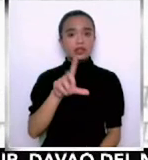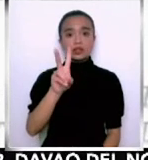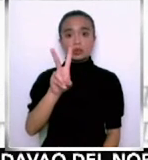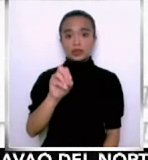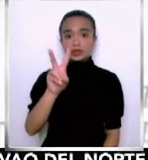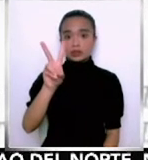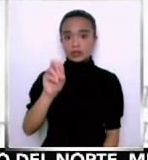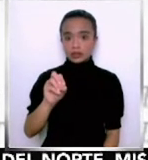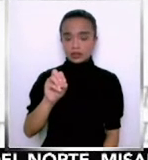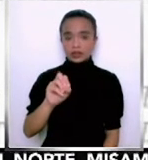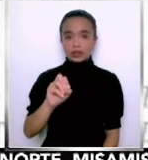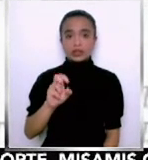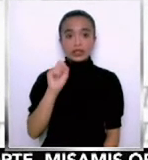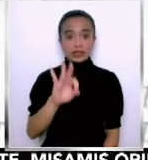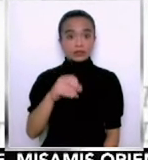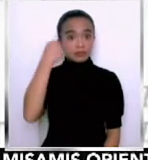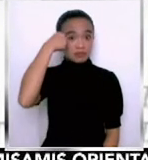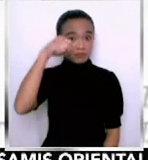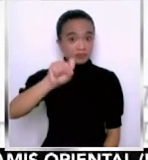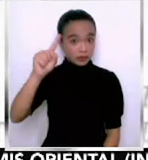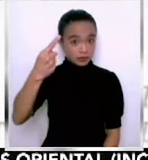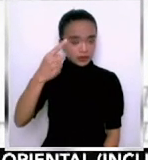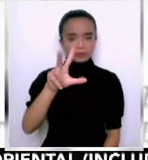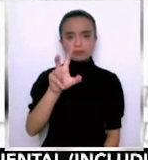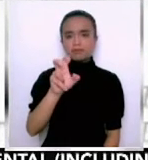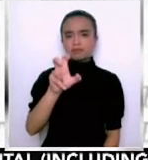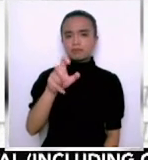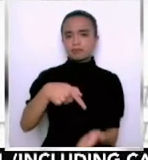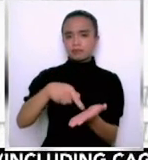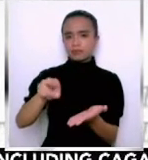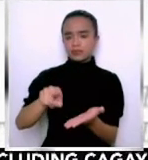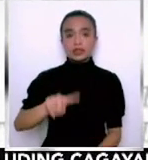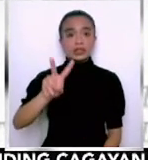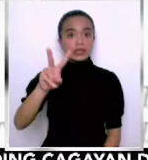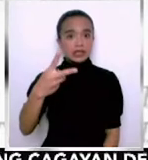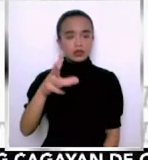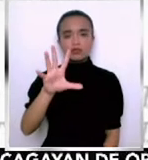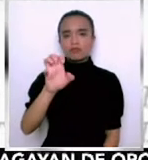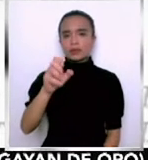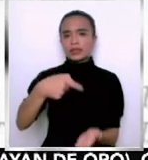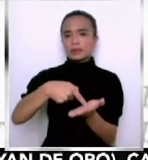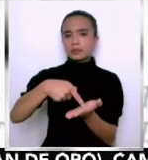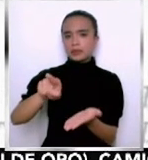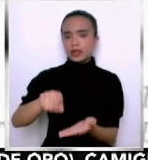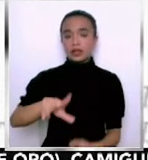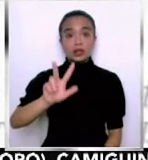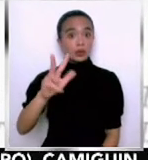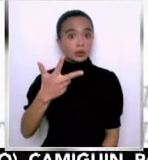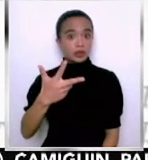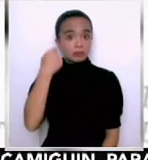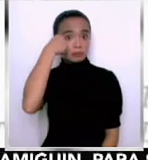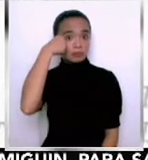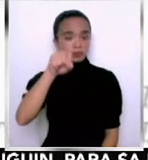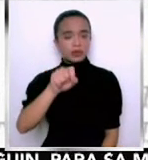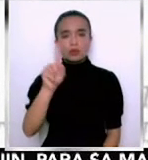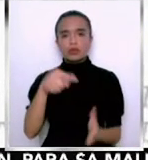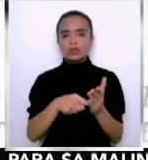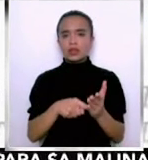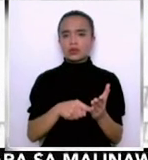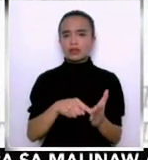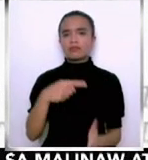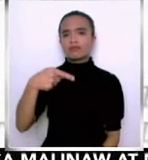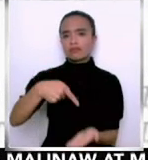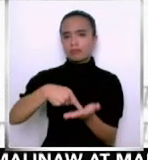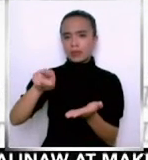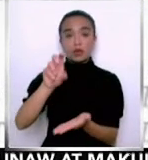paglabag, 300 pesos ang multa. Sa second offense, 500 pesos ang multa. At sa third offense, 1,000 pesos na multa o kulong